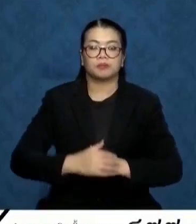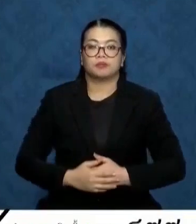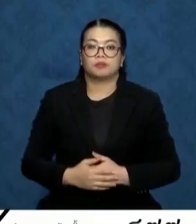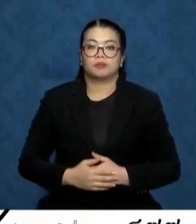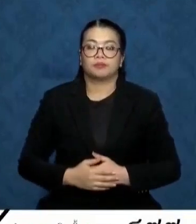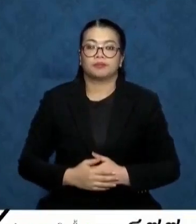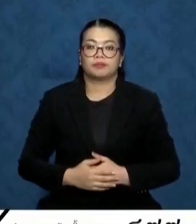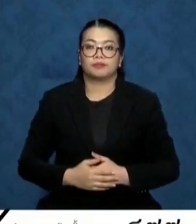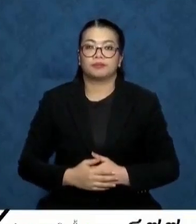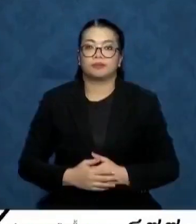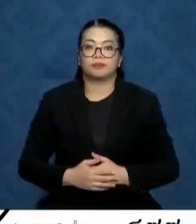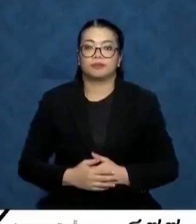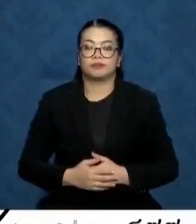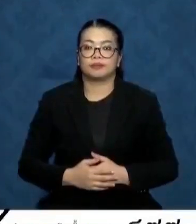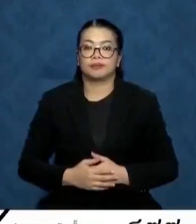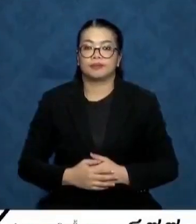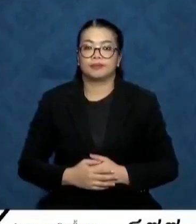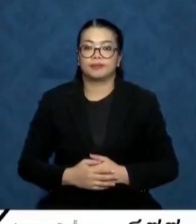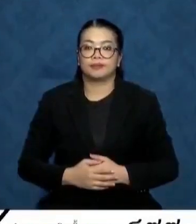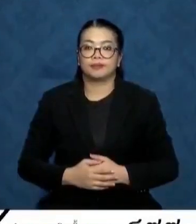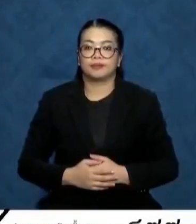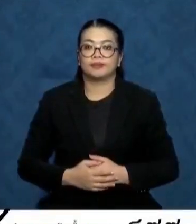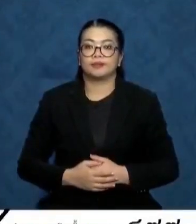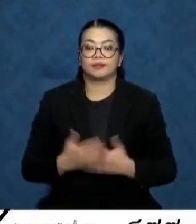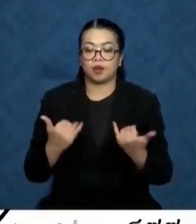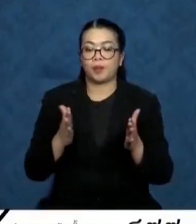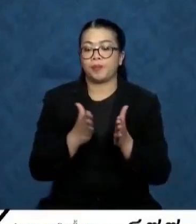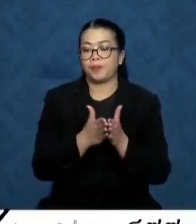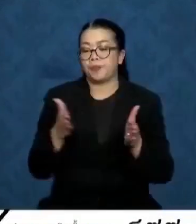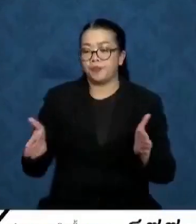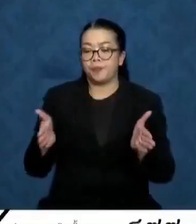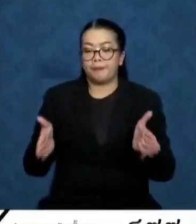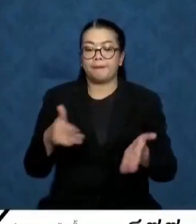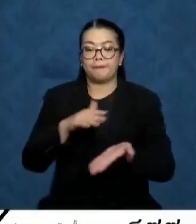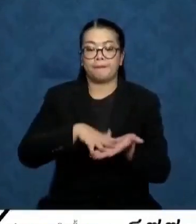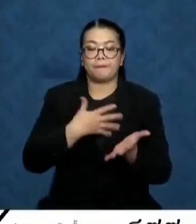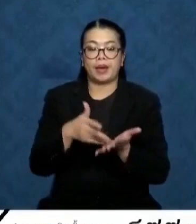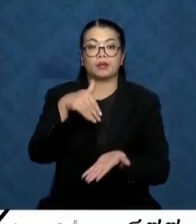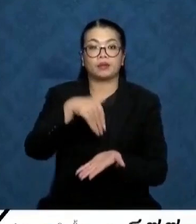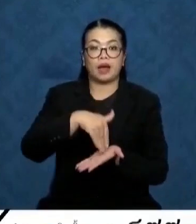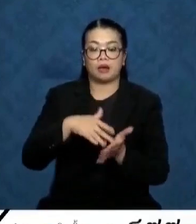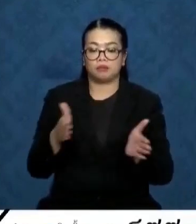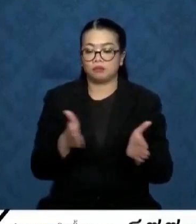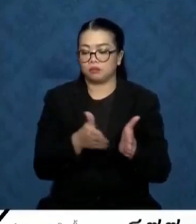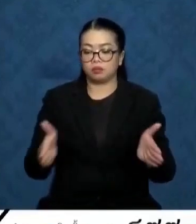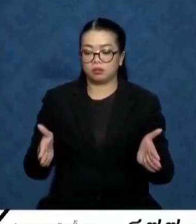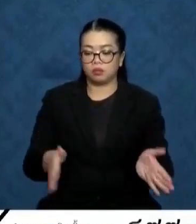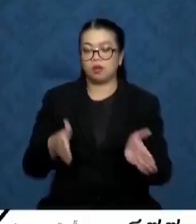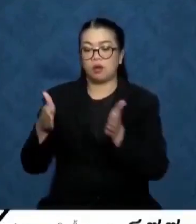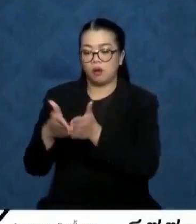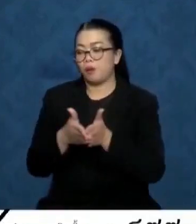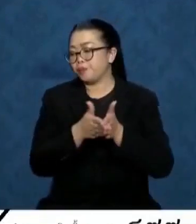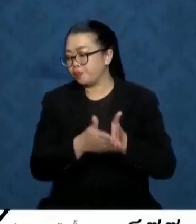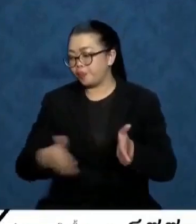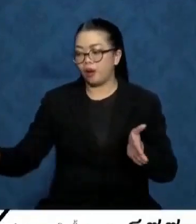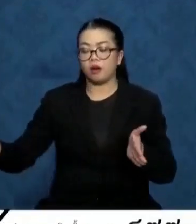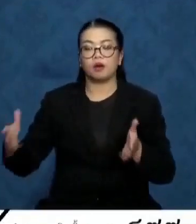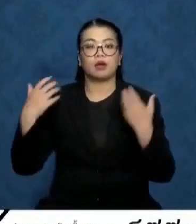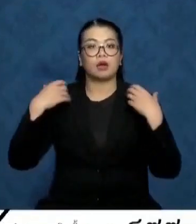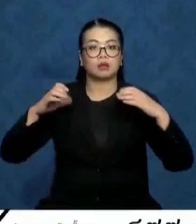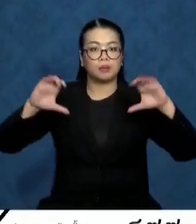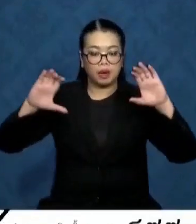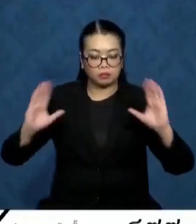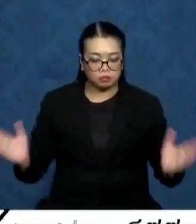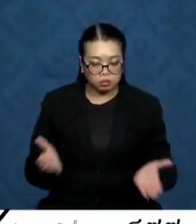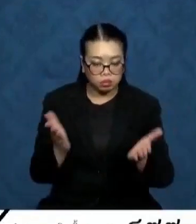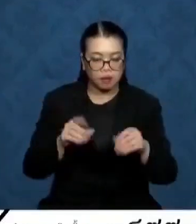รวดเร็วส่วนกรอบระยะกลางและระยะยาวรัฐบาลจะเสริมขีดความสามารถให้กับ